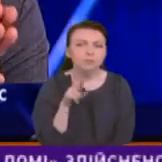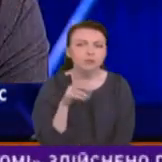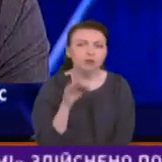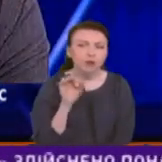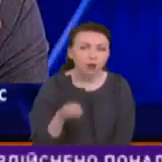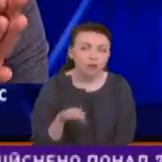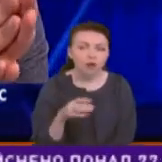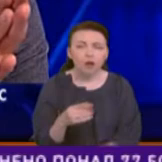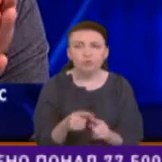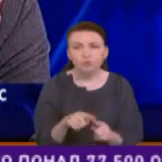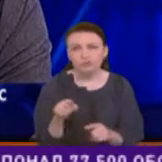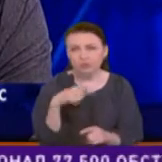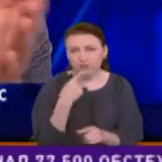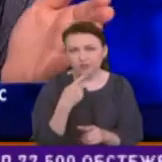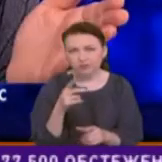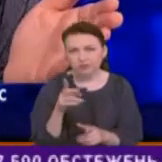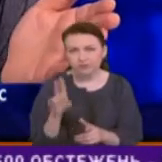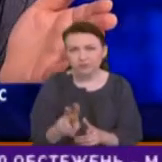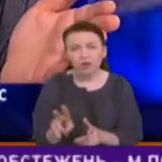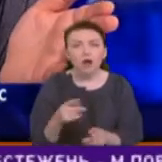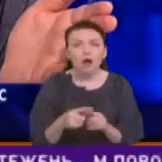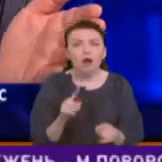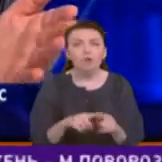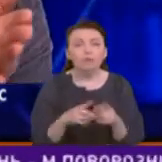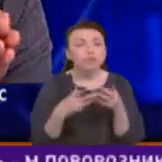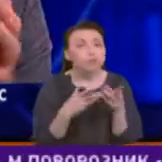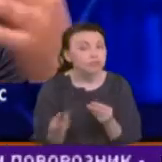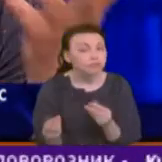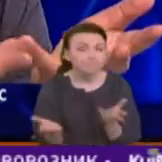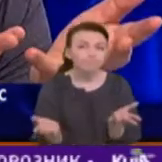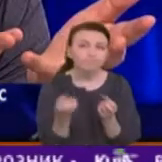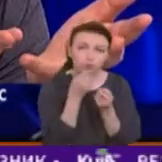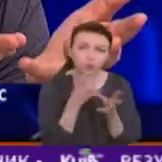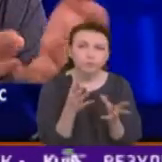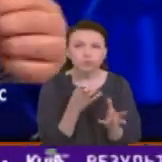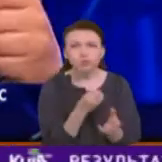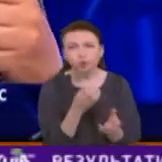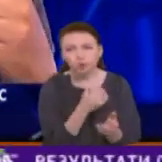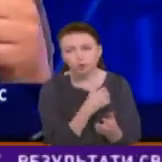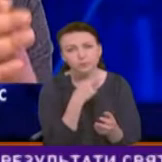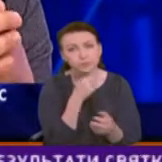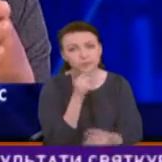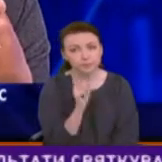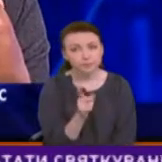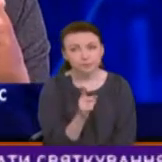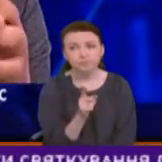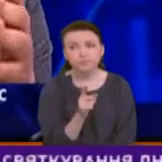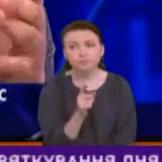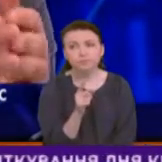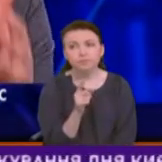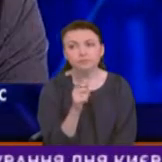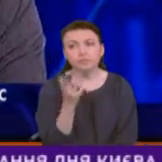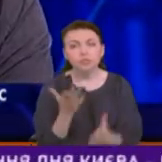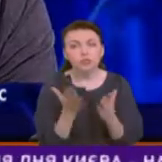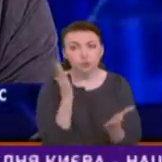говорив Святіший Філарет. А про впливи, ну, знаєте, добре, я ще раз все-таки хочу, при всій повазі. Якщо ці